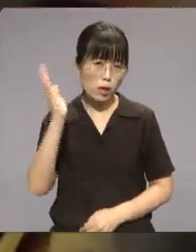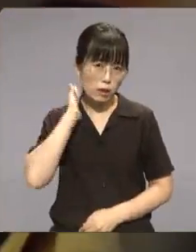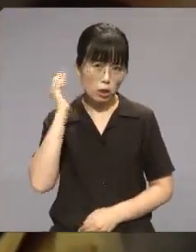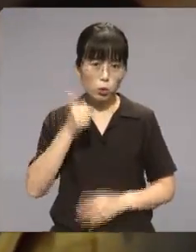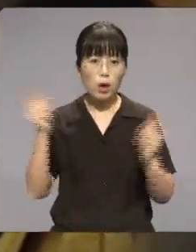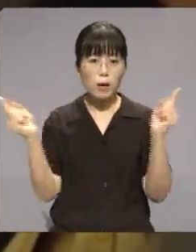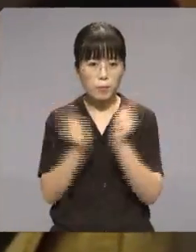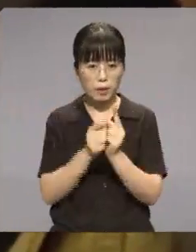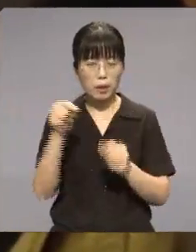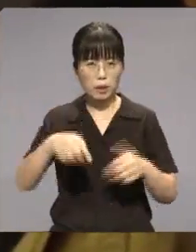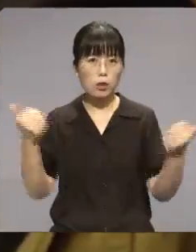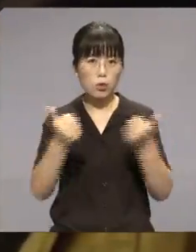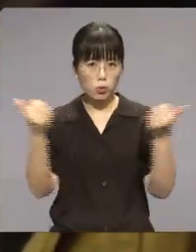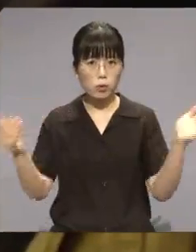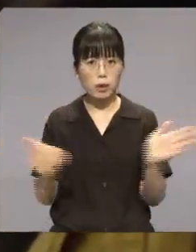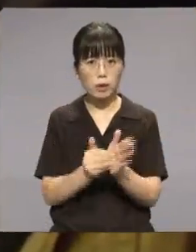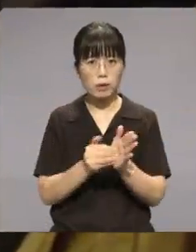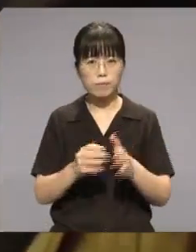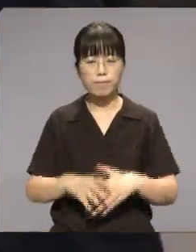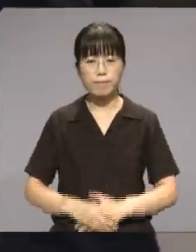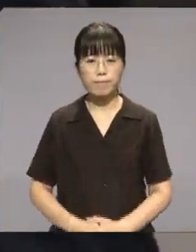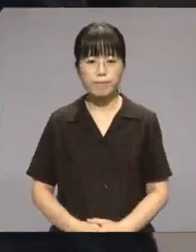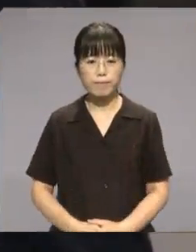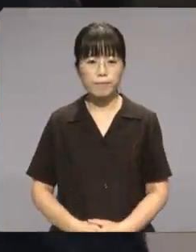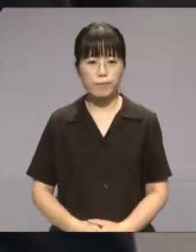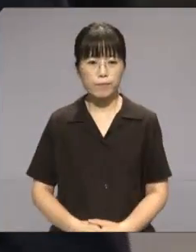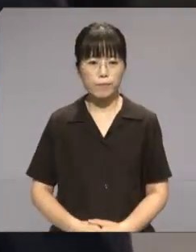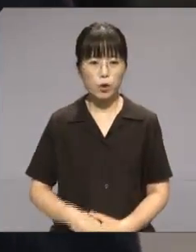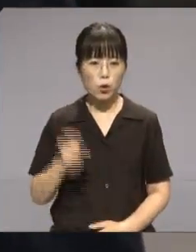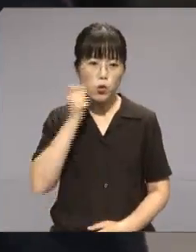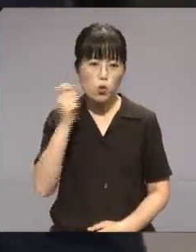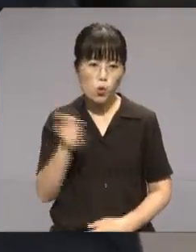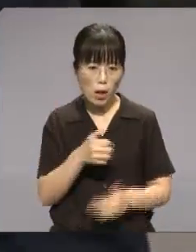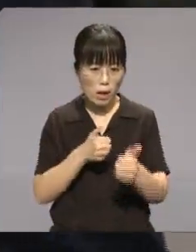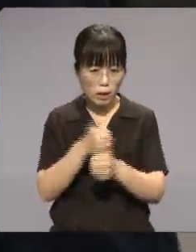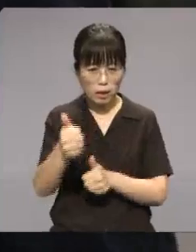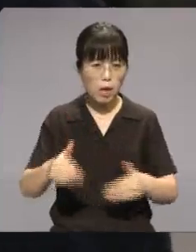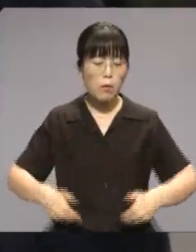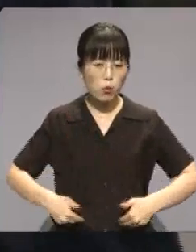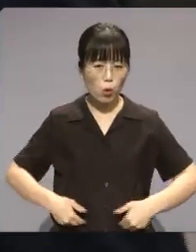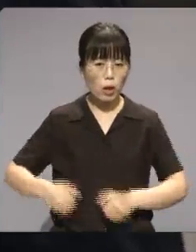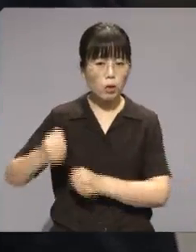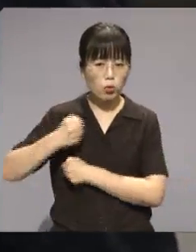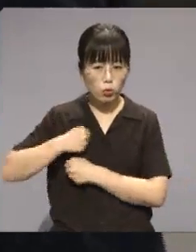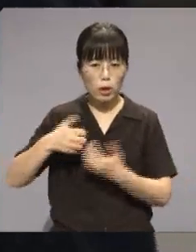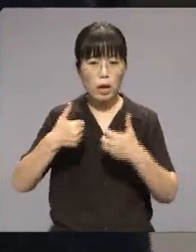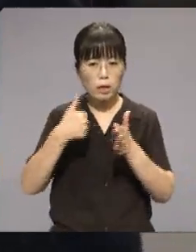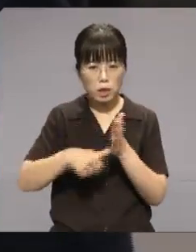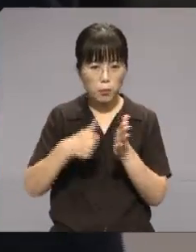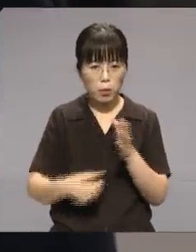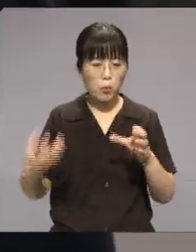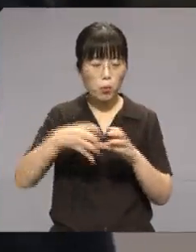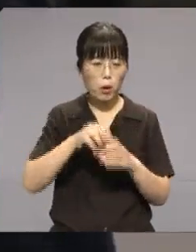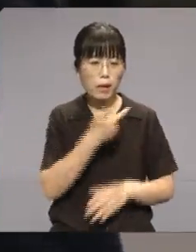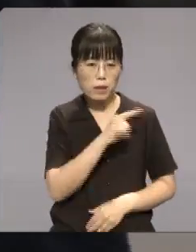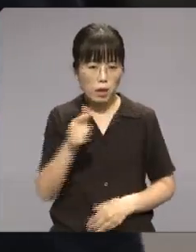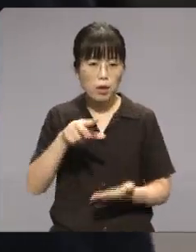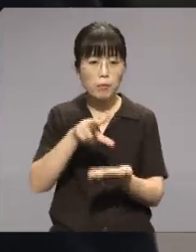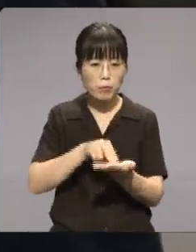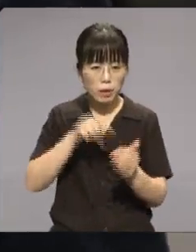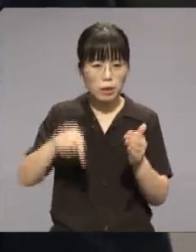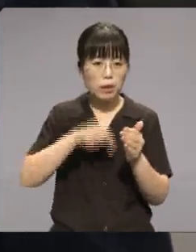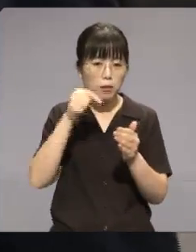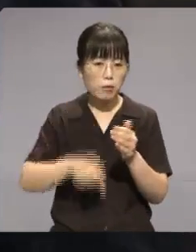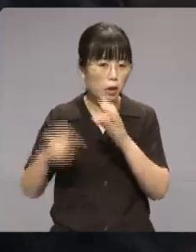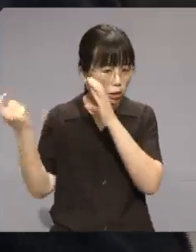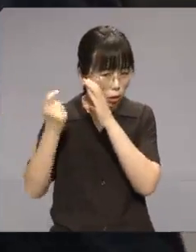대통령과 만나 이를 논의했습니다. So we are listening carefully and of course we are having discussions on a range